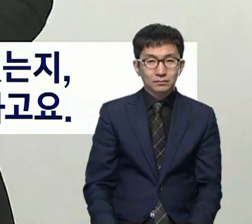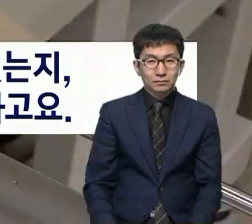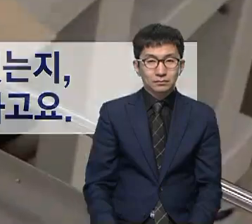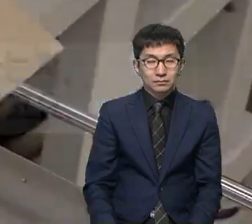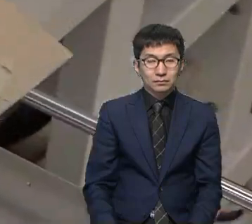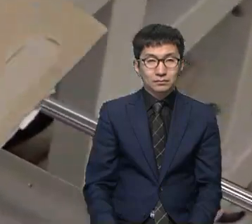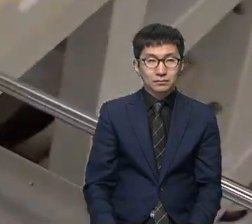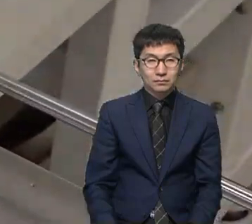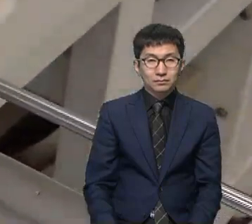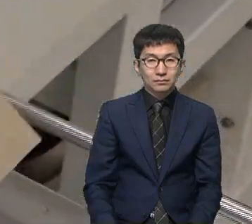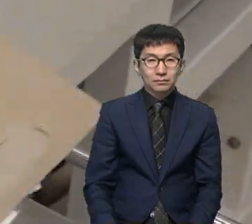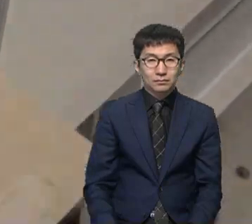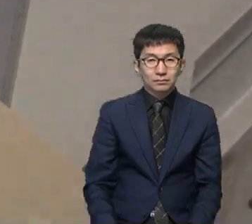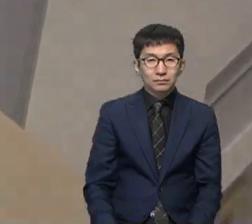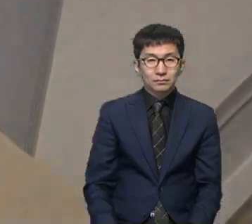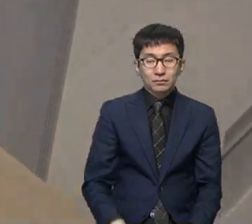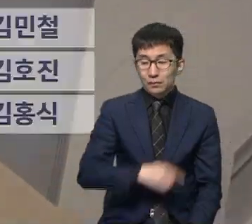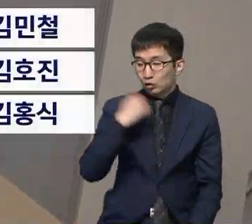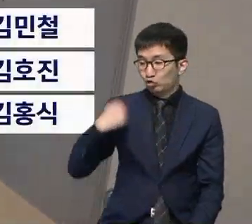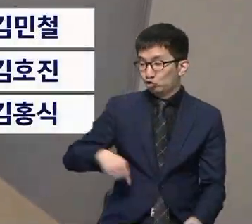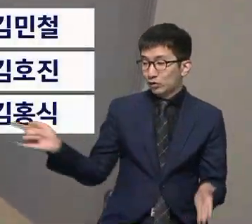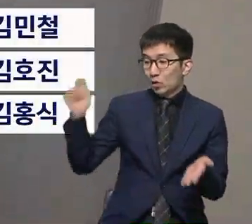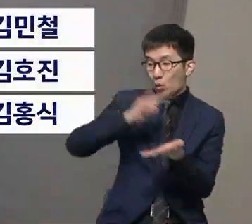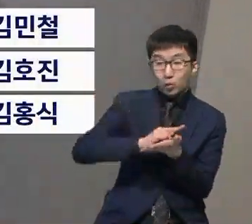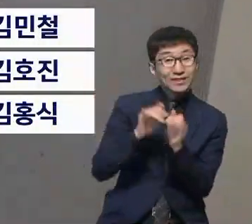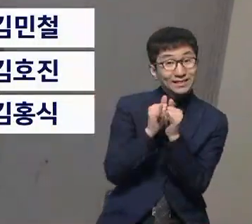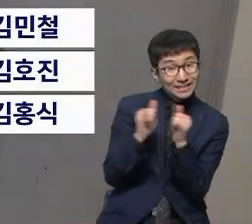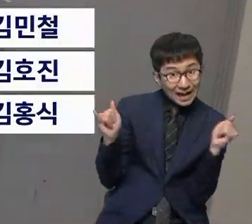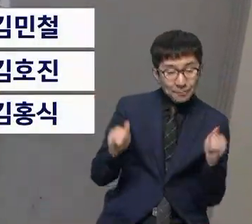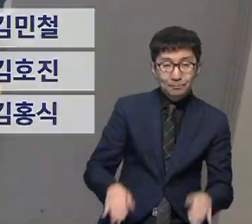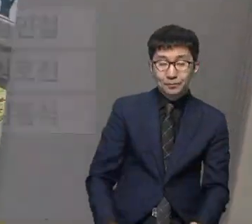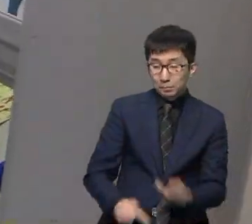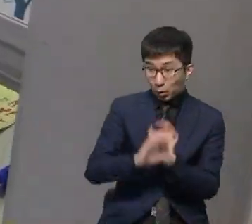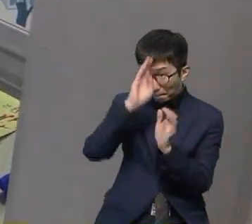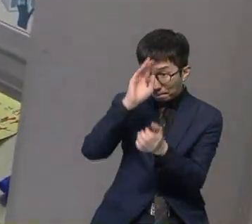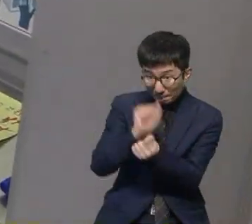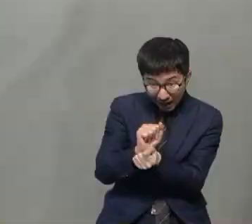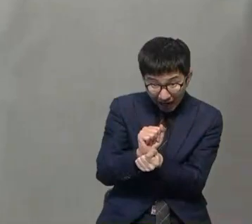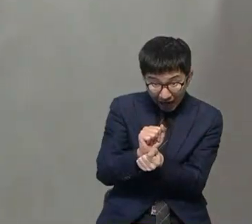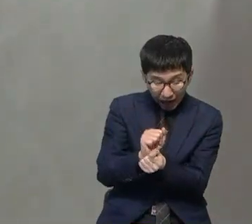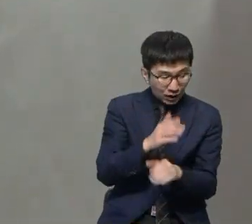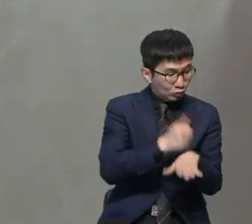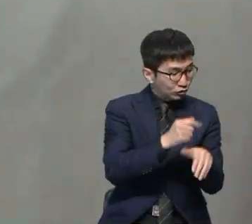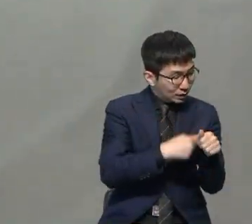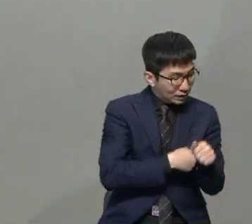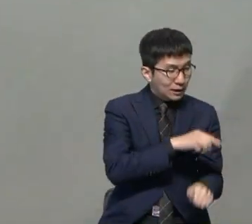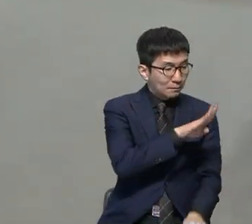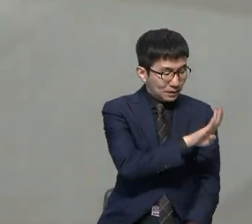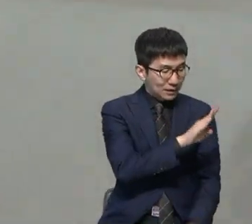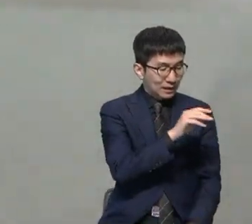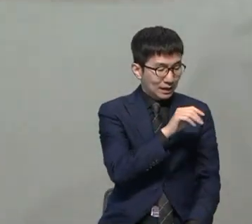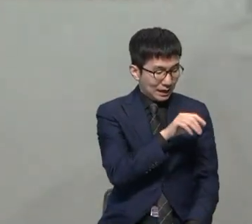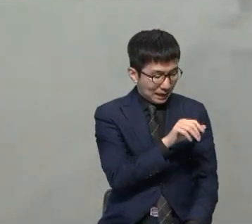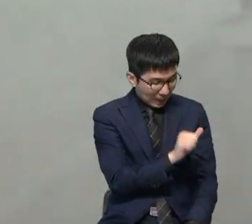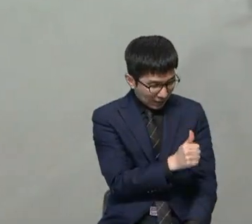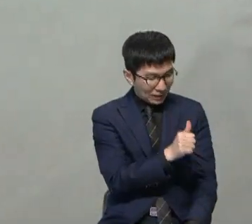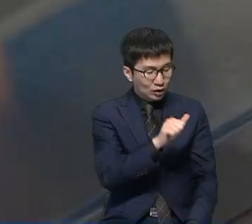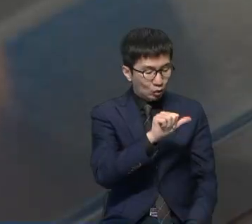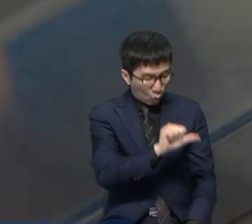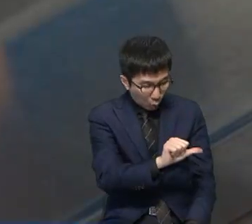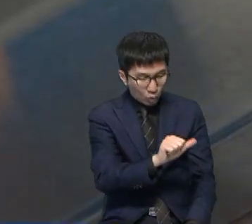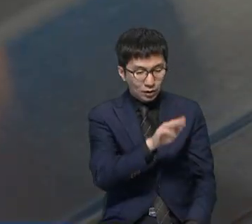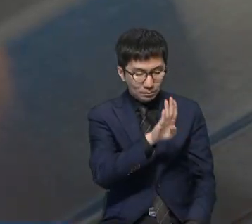하고요. 중국발 확진자들에게서는 국내에 이미 돌고 있는 BA5와 BF7, BN1